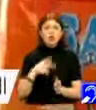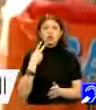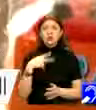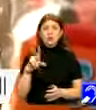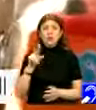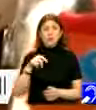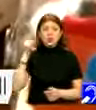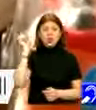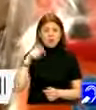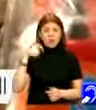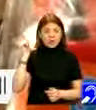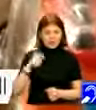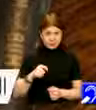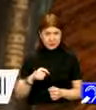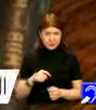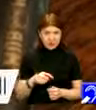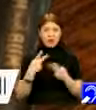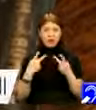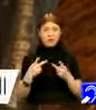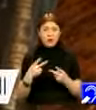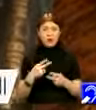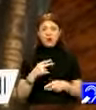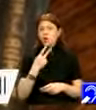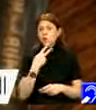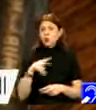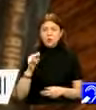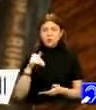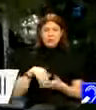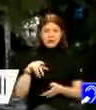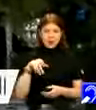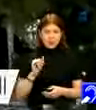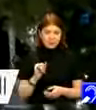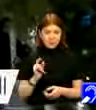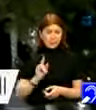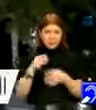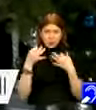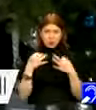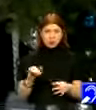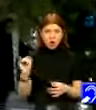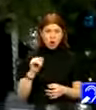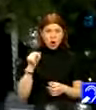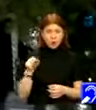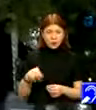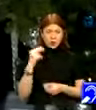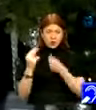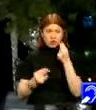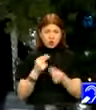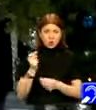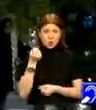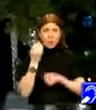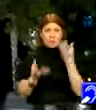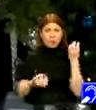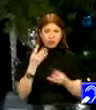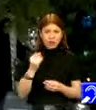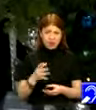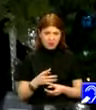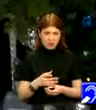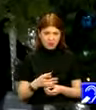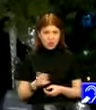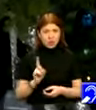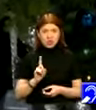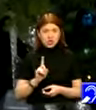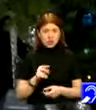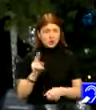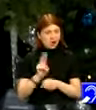de sancțiuni contravenționale în valoare de peste 200.000 de lei. Nu permiteți copiilor jocul cu petarde și artificii și nu